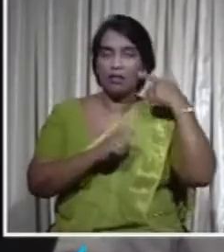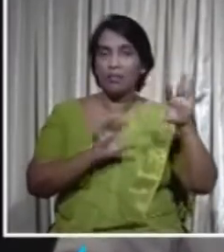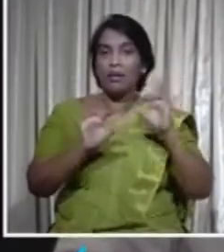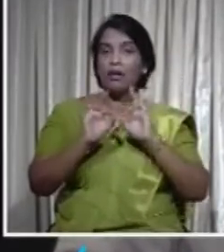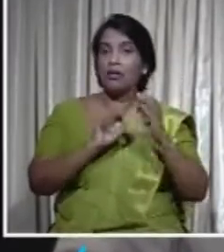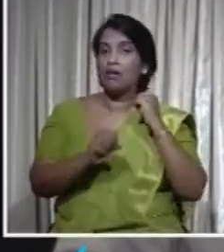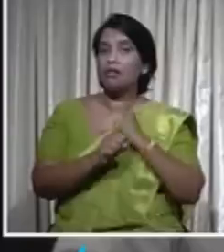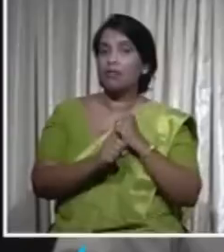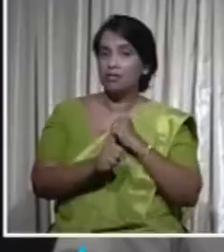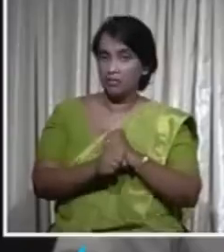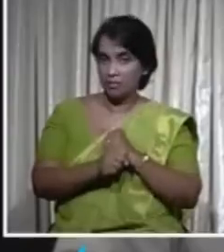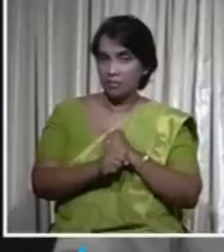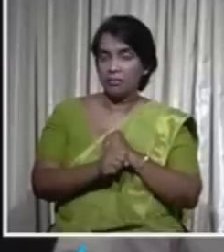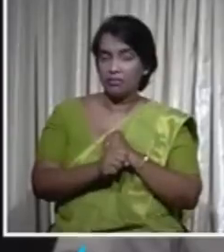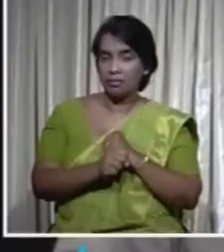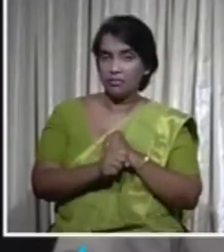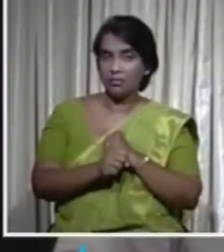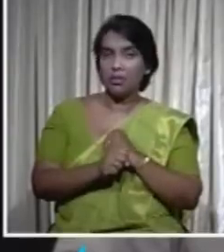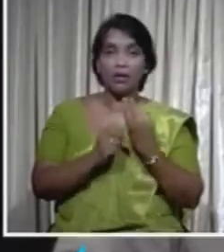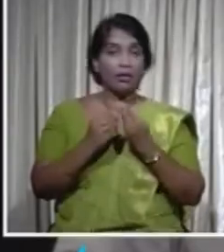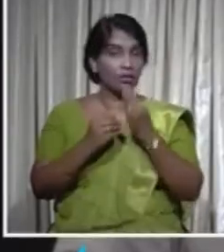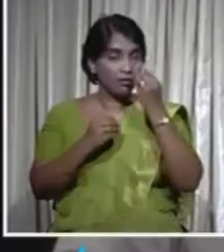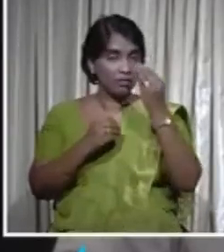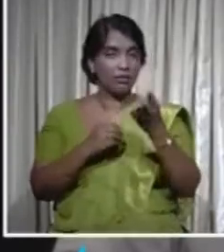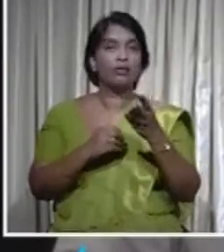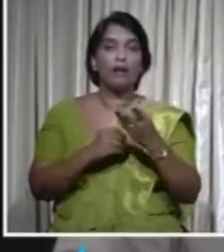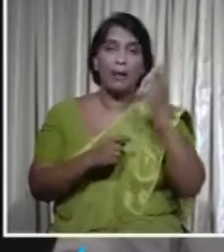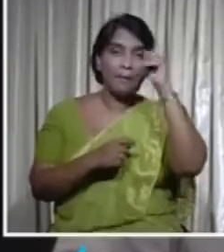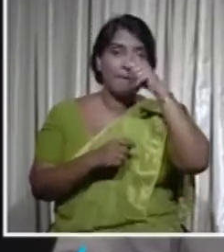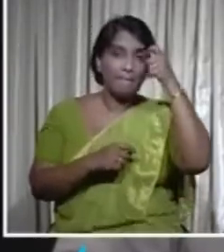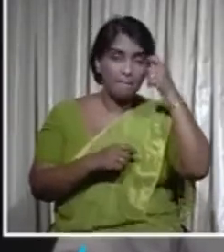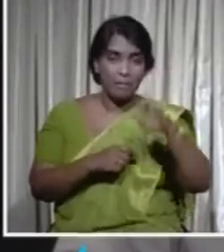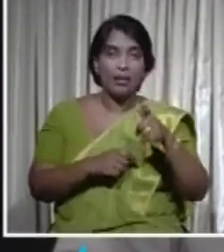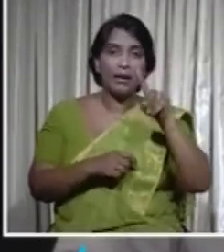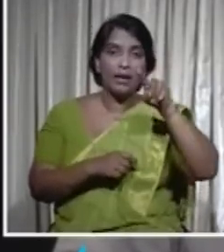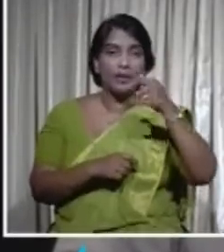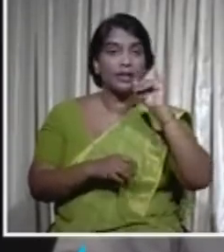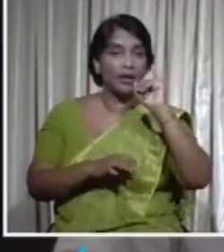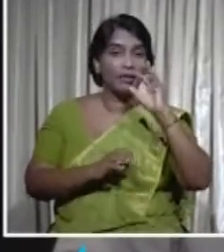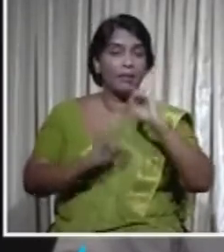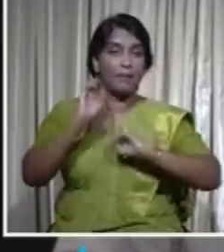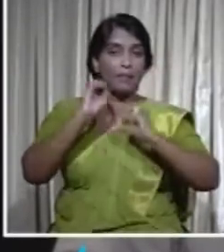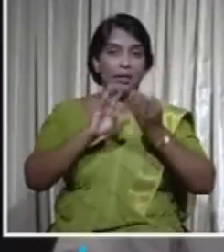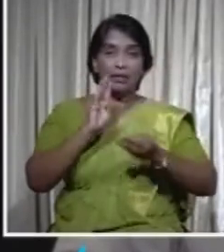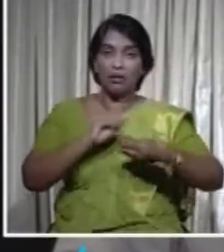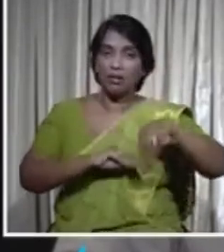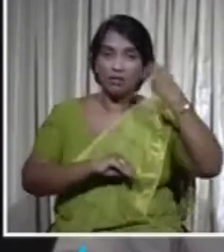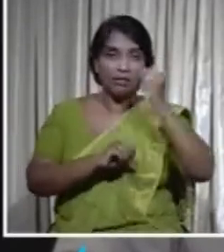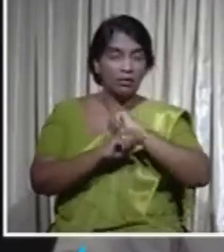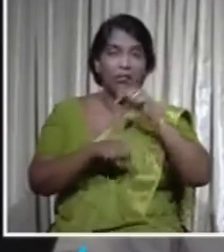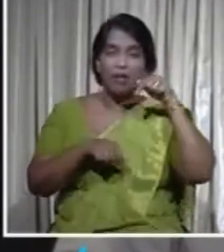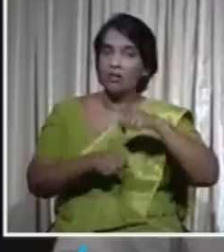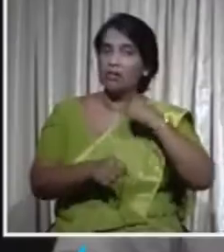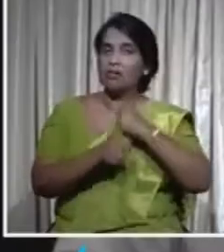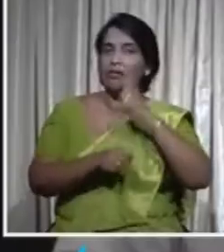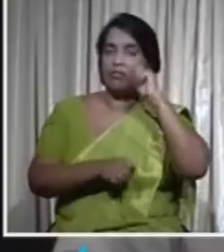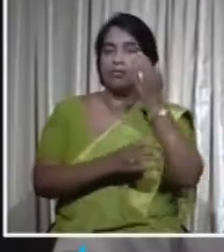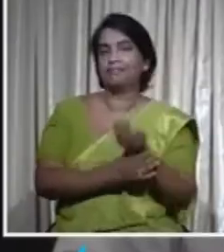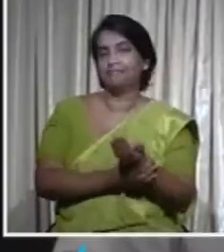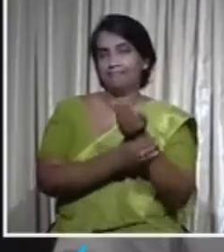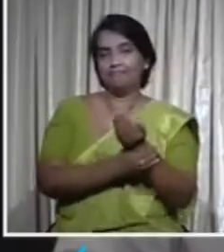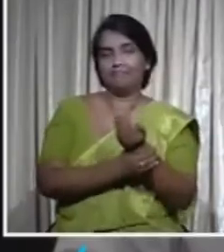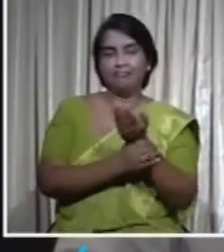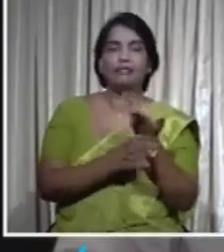வேண்டிய அவசியம் இல்லை என்று அமைச்சர் மைந்தானந்த அளுத்கமகேவிடம் ரோகிணி குமாரி விஜயரத்ன தெரிவித்தார்.